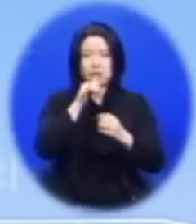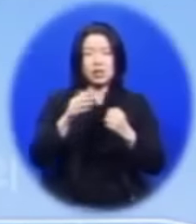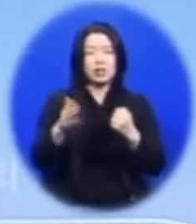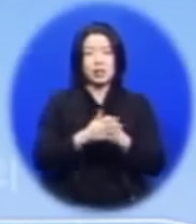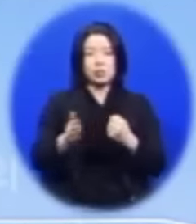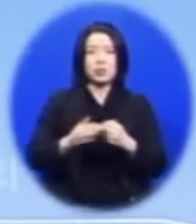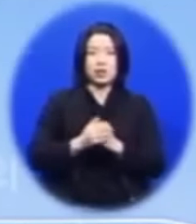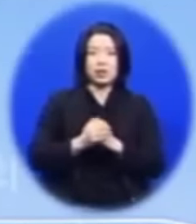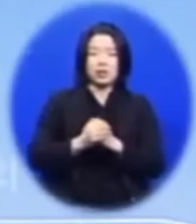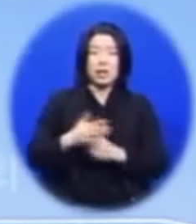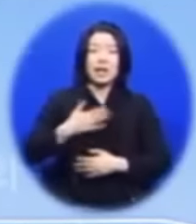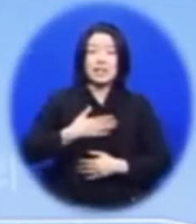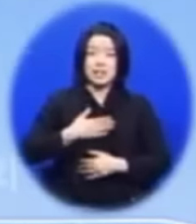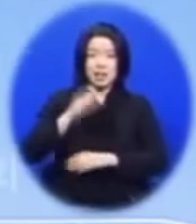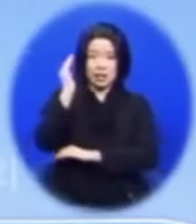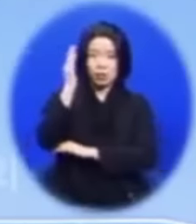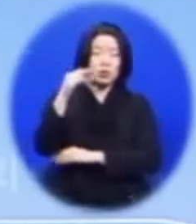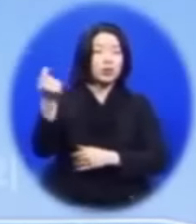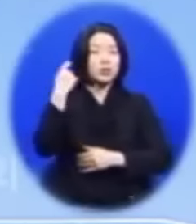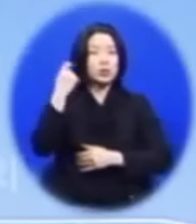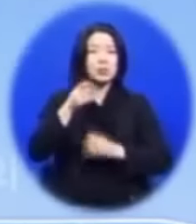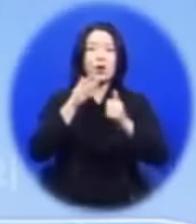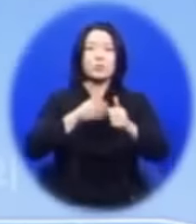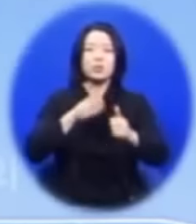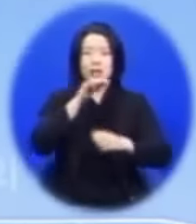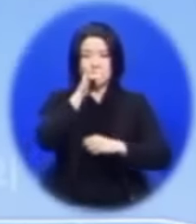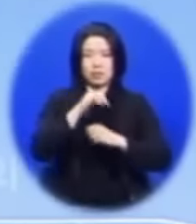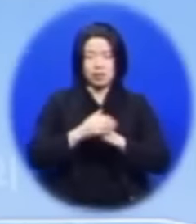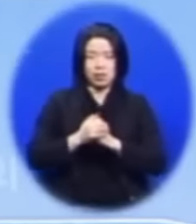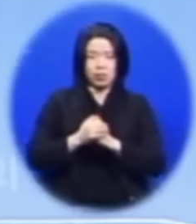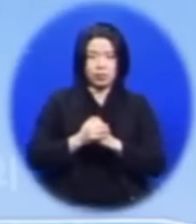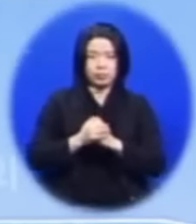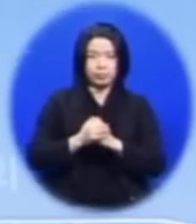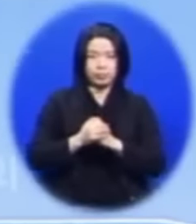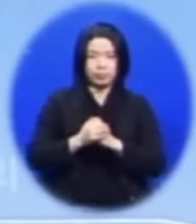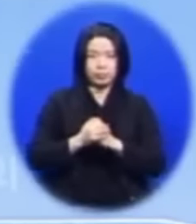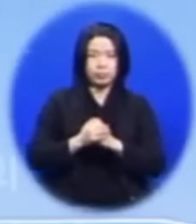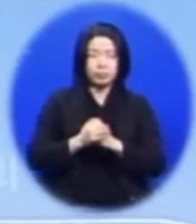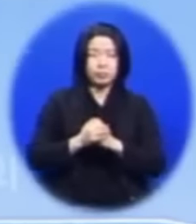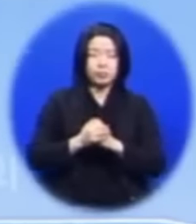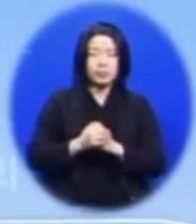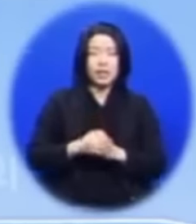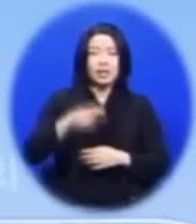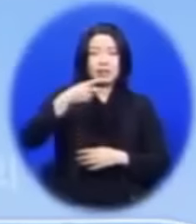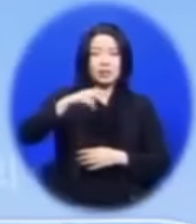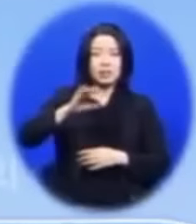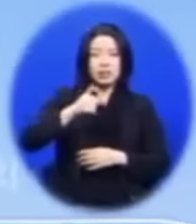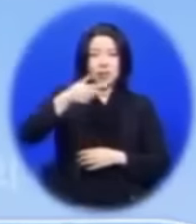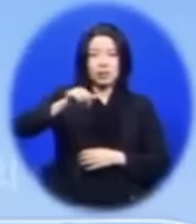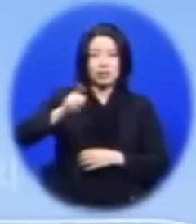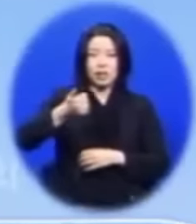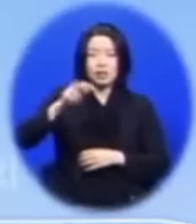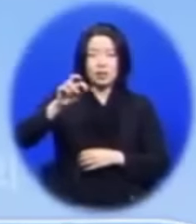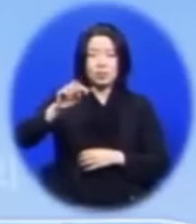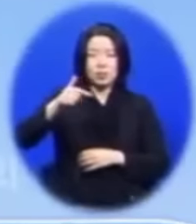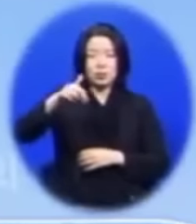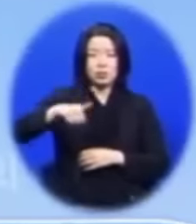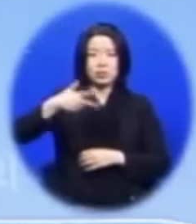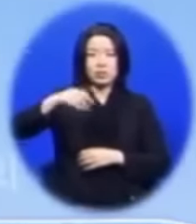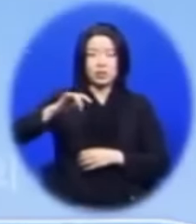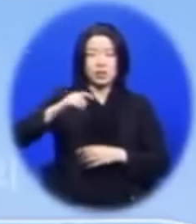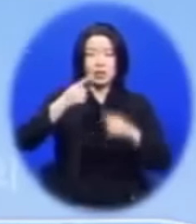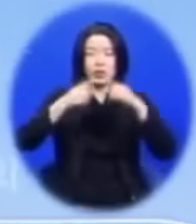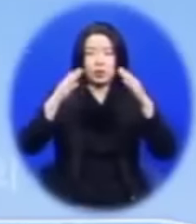그래서 제 설교를 들어보라고 그랬대요 그 선한 목적에 유성 목사님 설교를 좀 들어보세요